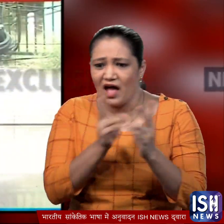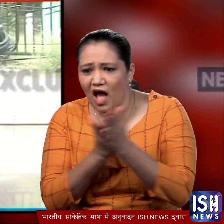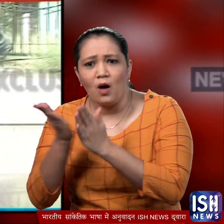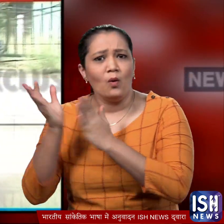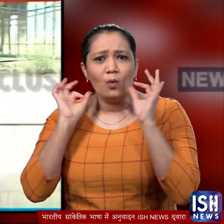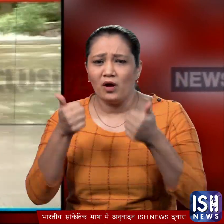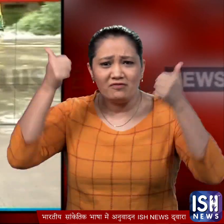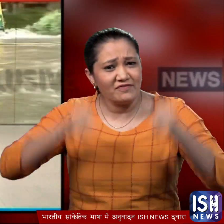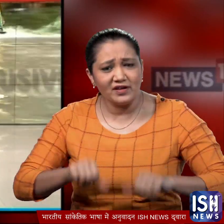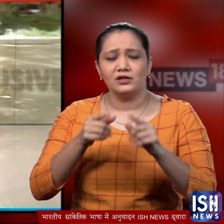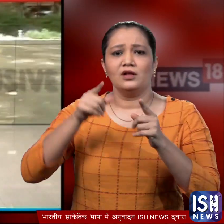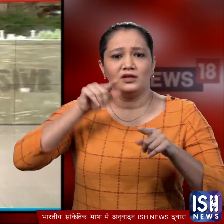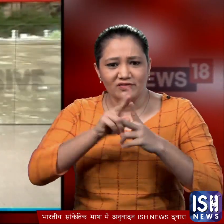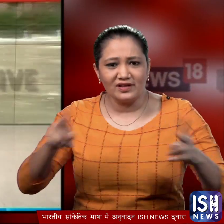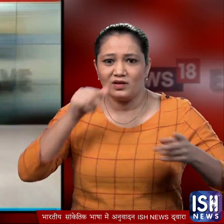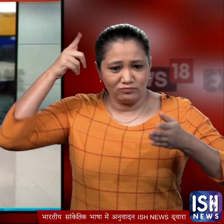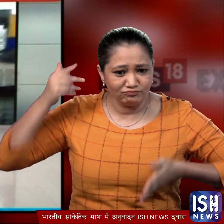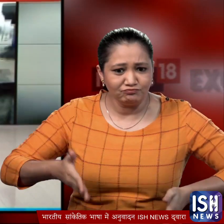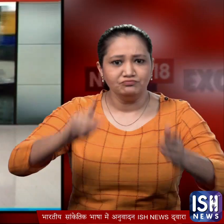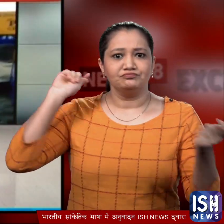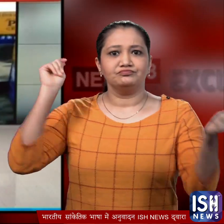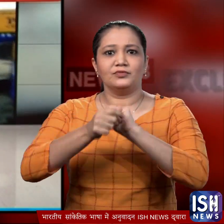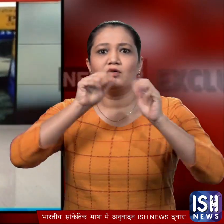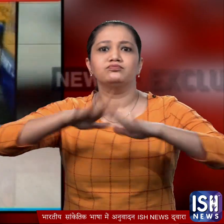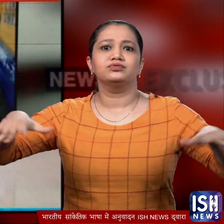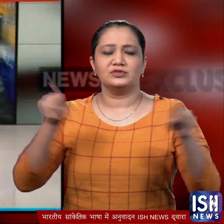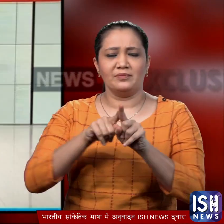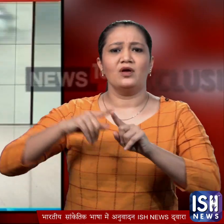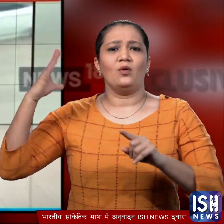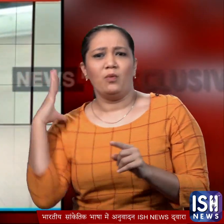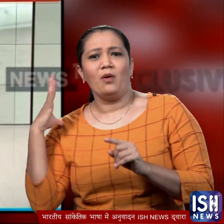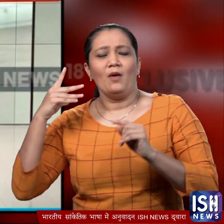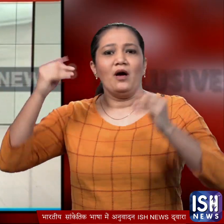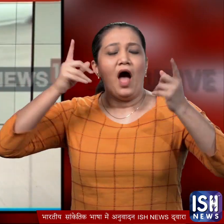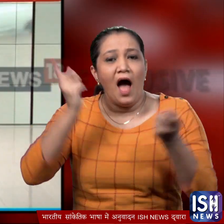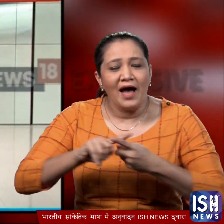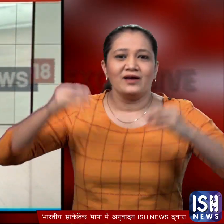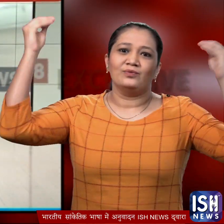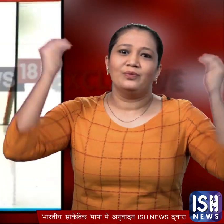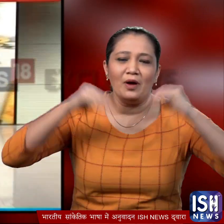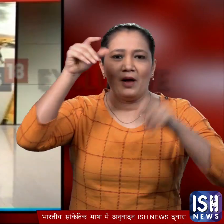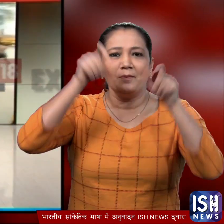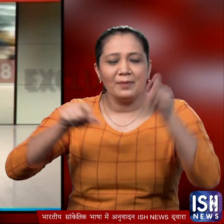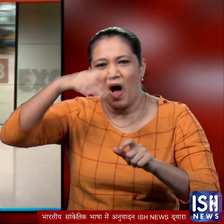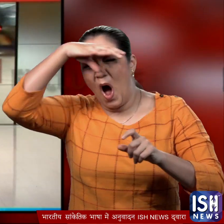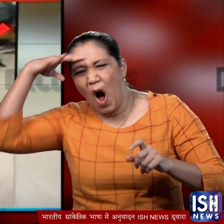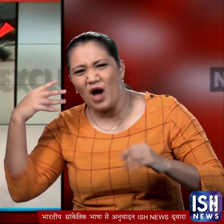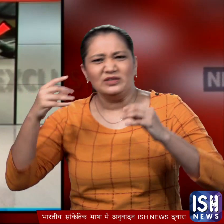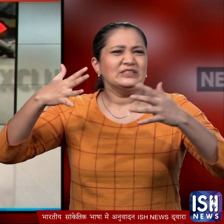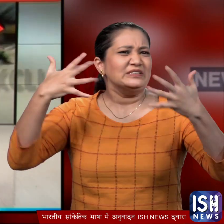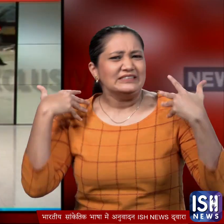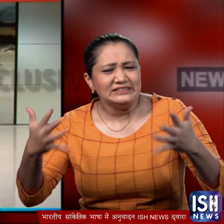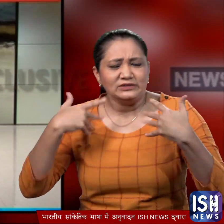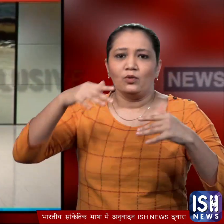अलग अलग इलाकों में सड़कें समंदर जैसी लगने लगी। लंबे इंतजार के बाद जब मॉनसून आया तो लोगों को गर्मी और उमस से छुट्टी